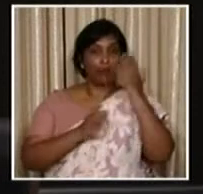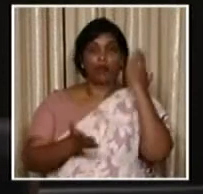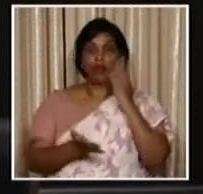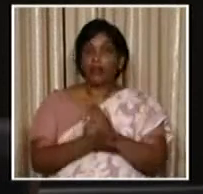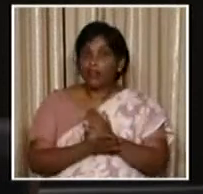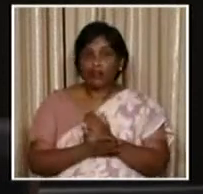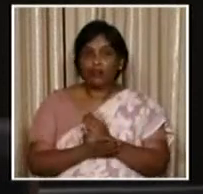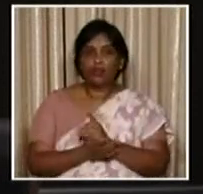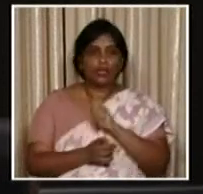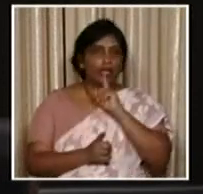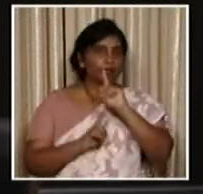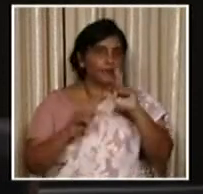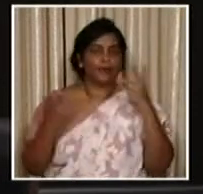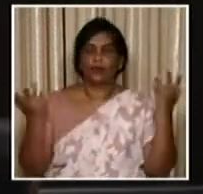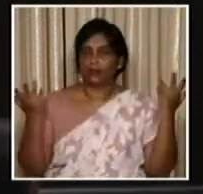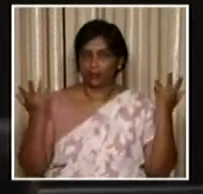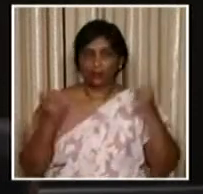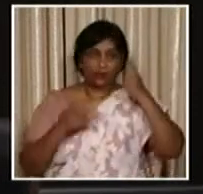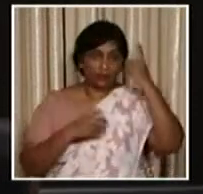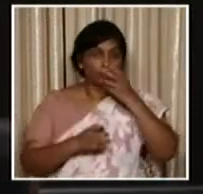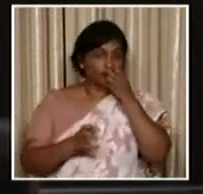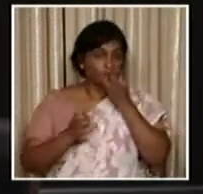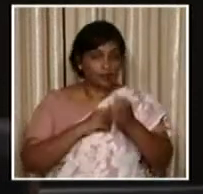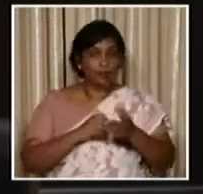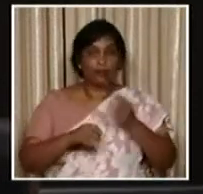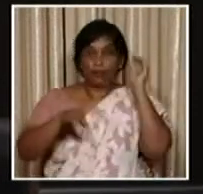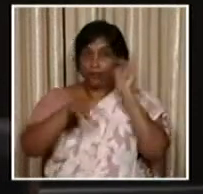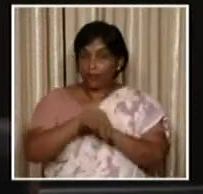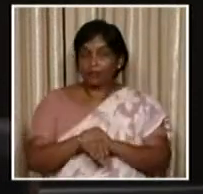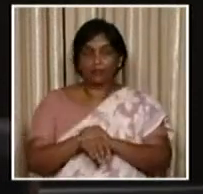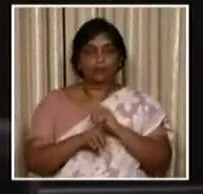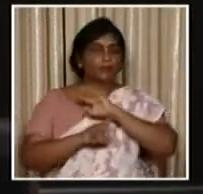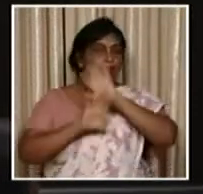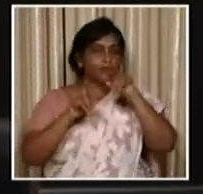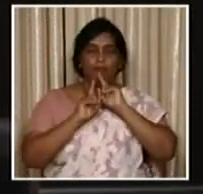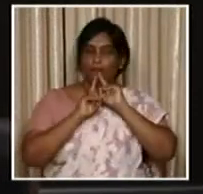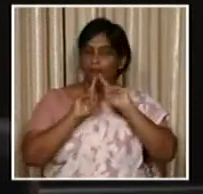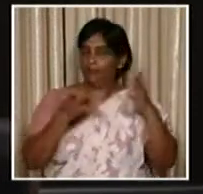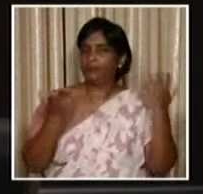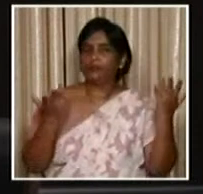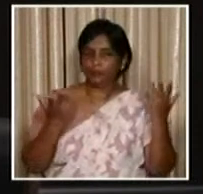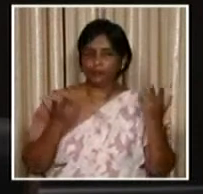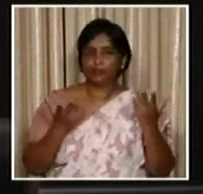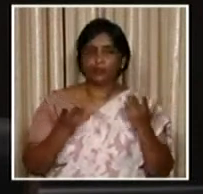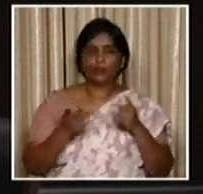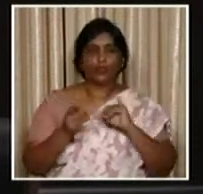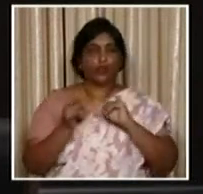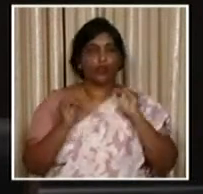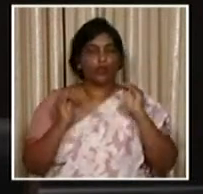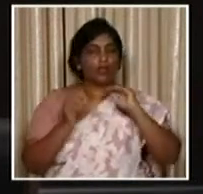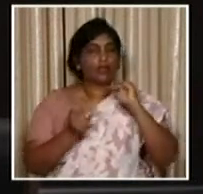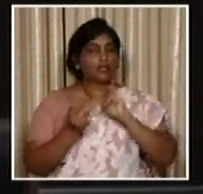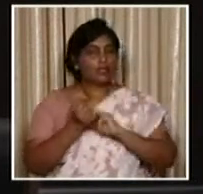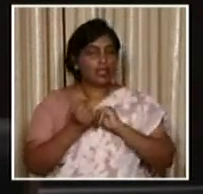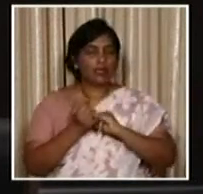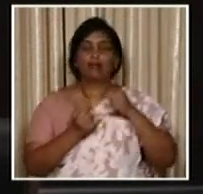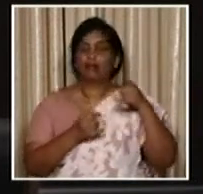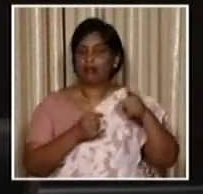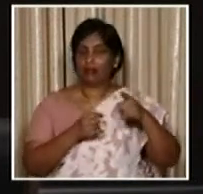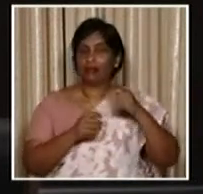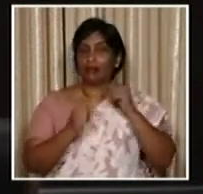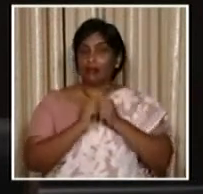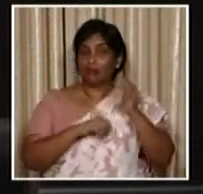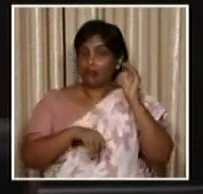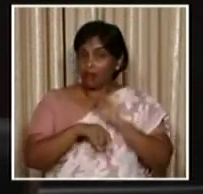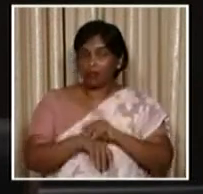වැළැක්ුණා කියන එක කවුරුත් කිව්වේ නැහැ දෙවෙනි ප්‍රහාරය අනාවරණය වුණා කියන එක කවුරුත් කිව්වේ නැහැ පොඩිසහරන් වත්තරංගුවට ගන්න ඒ කටයුතු